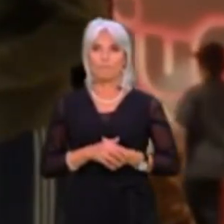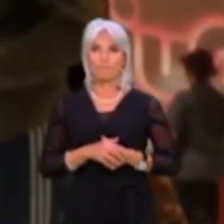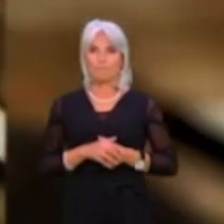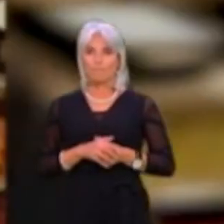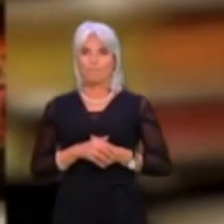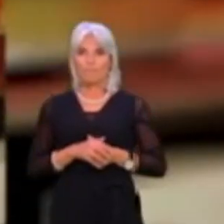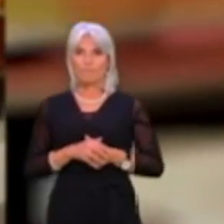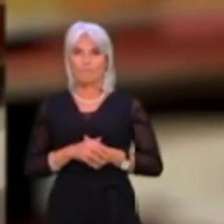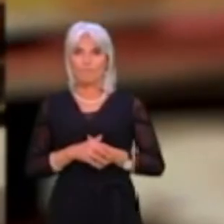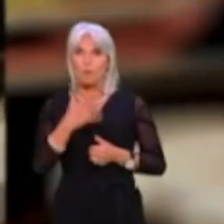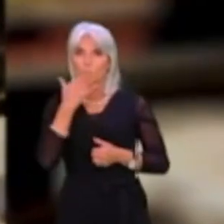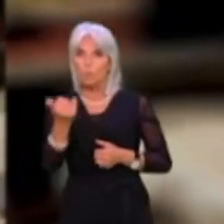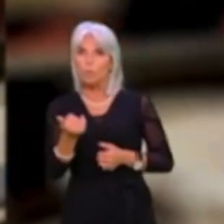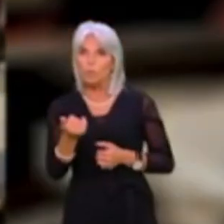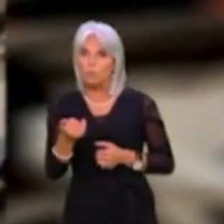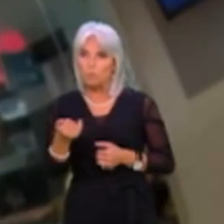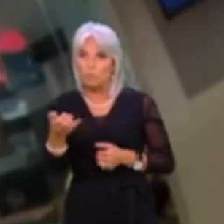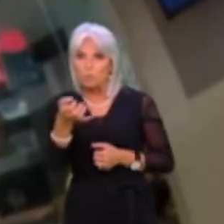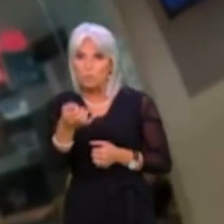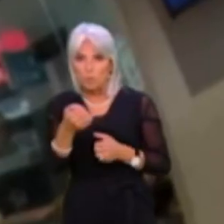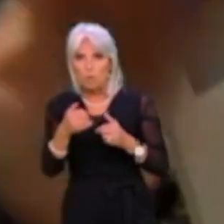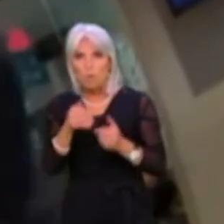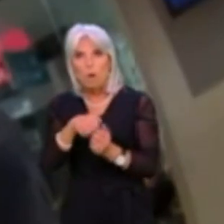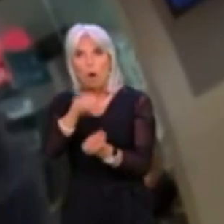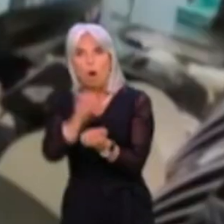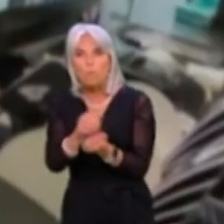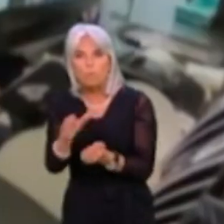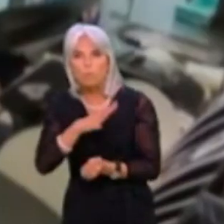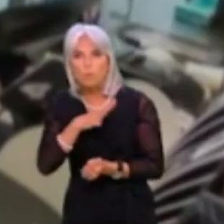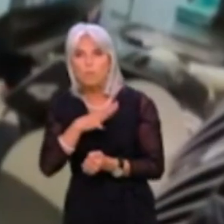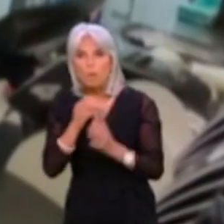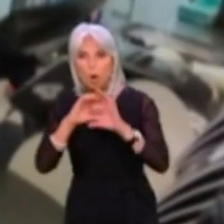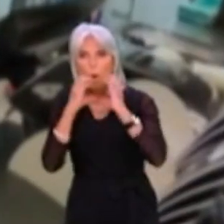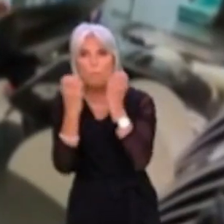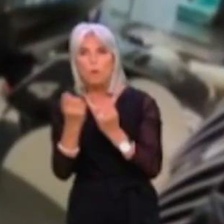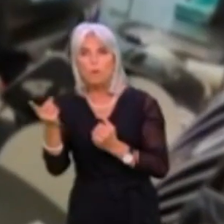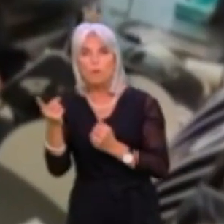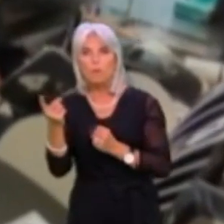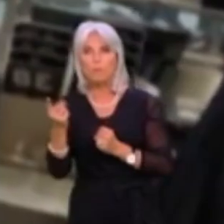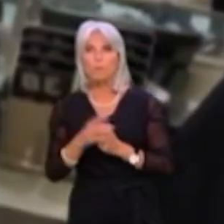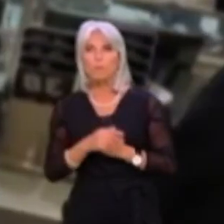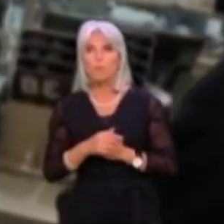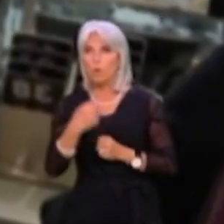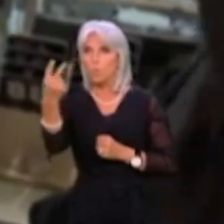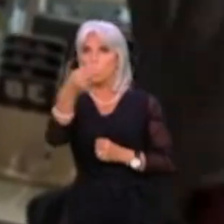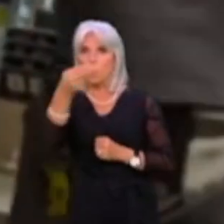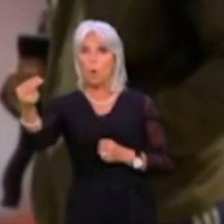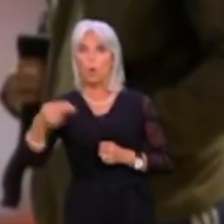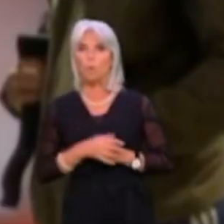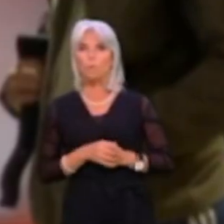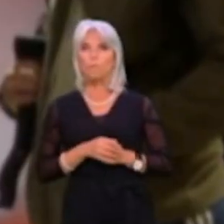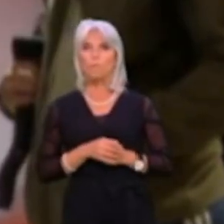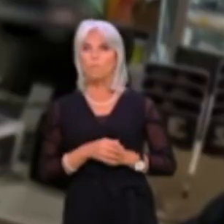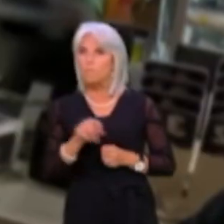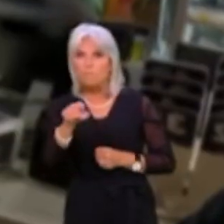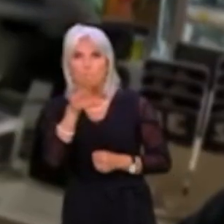Bonjour. Vous faites des menus avec 2 hamburgers? Ouais, le menu local. Je l'ai plus Je suis sourd, en fait, j'entends rien du tout. Désolé. Il est à 12 euros. J'ai